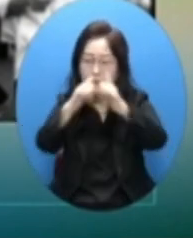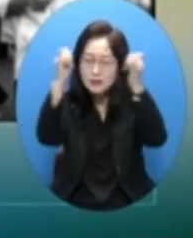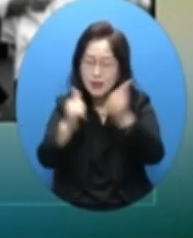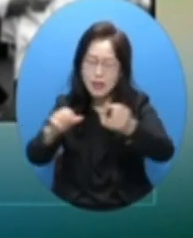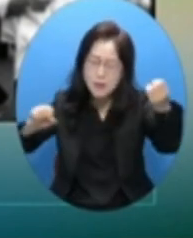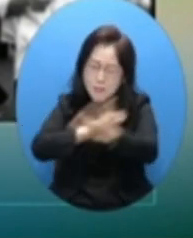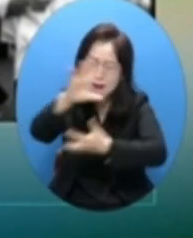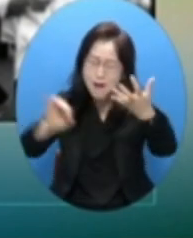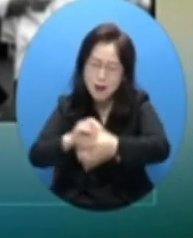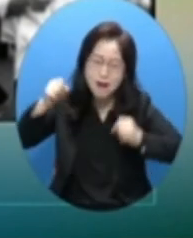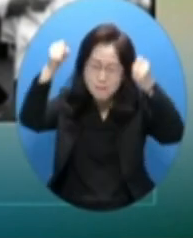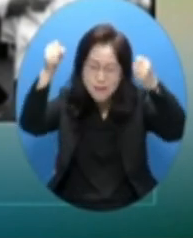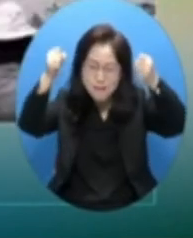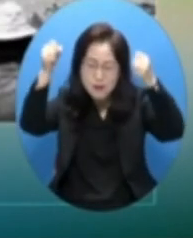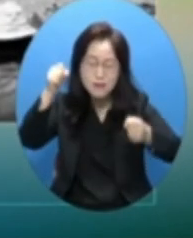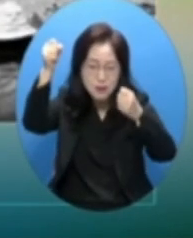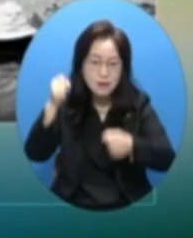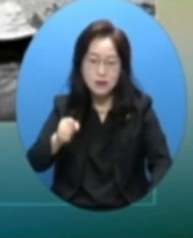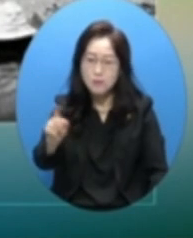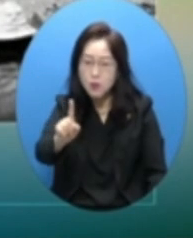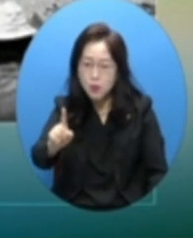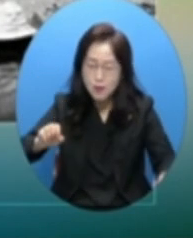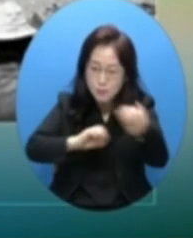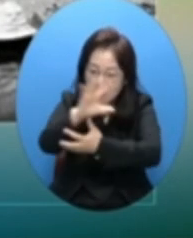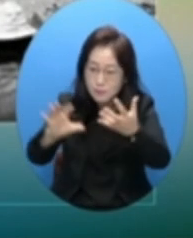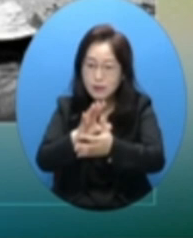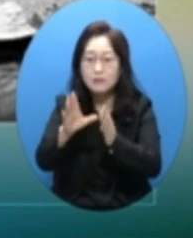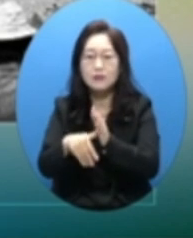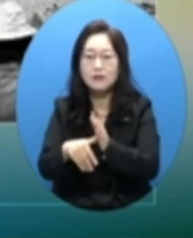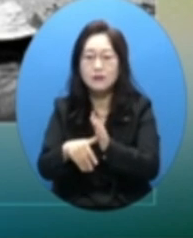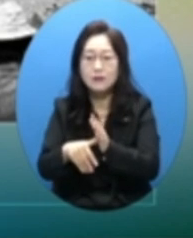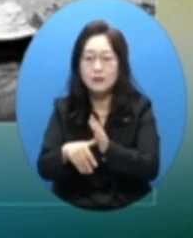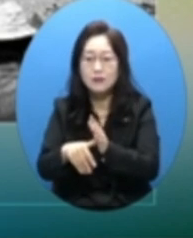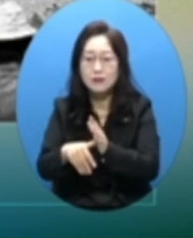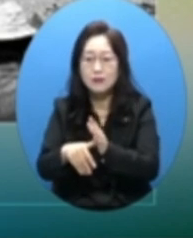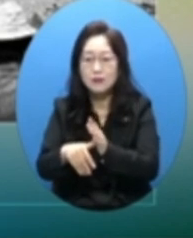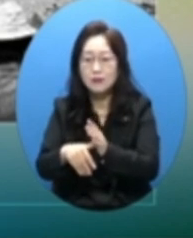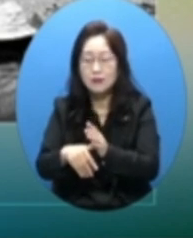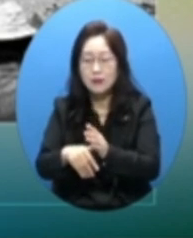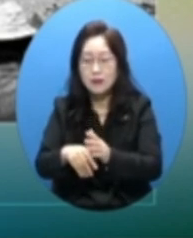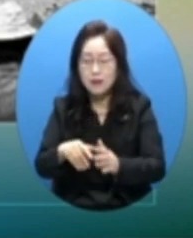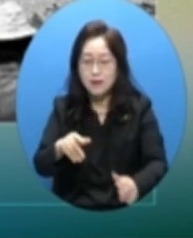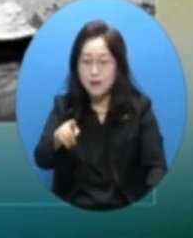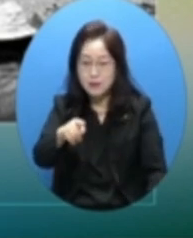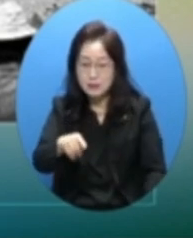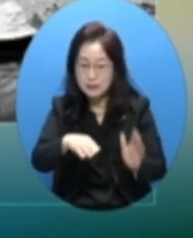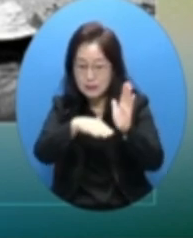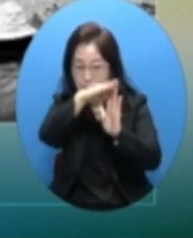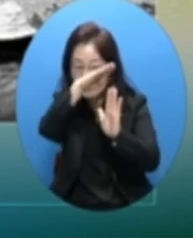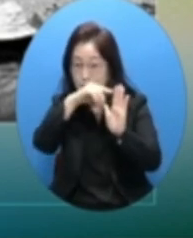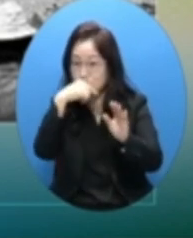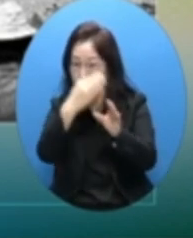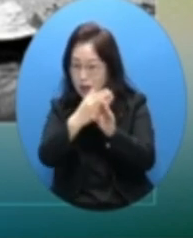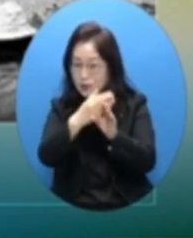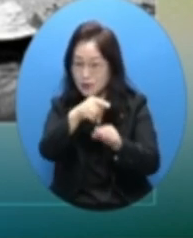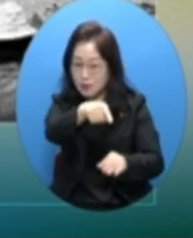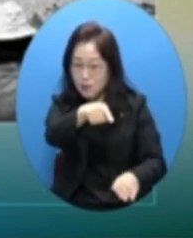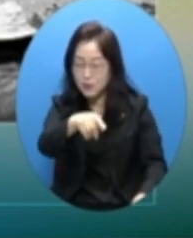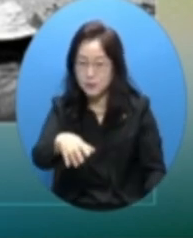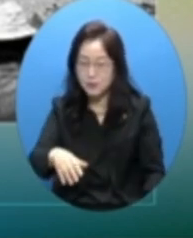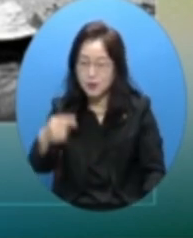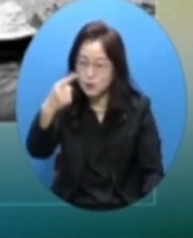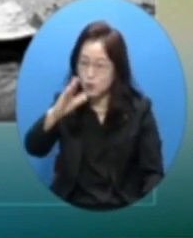폭력시위로 말미암아 나라가 큰 혼란에 빠졌을 때에 월맹공상군이 1975년 1월